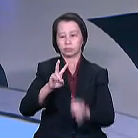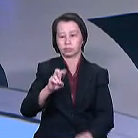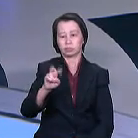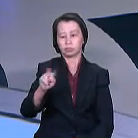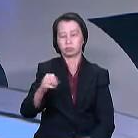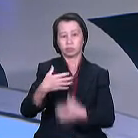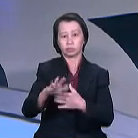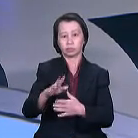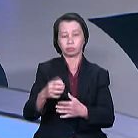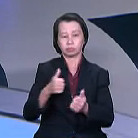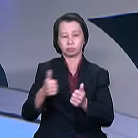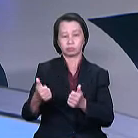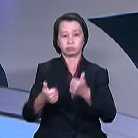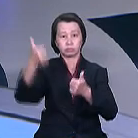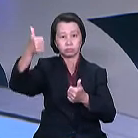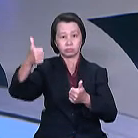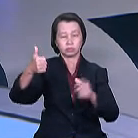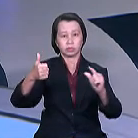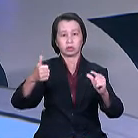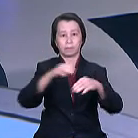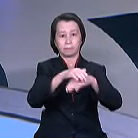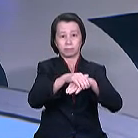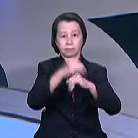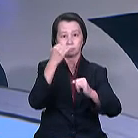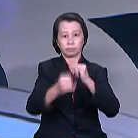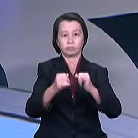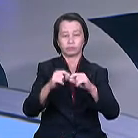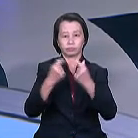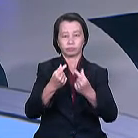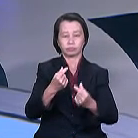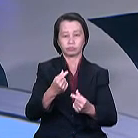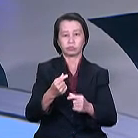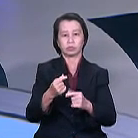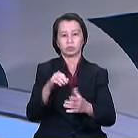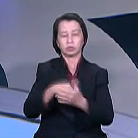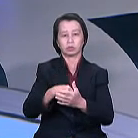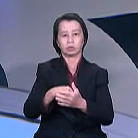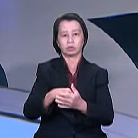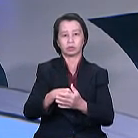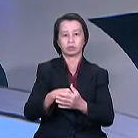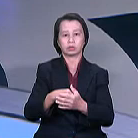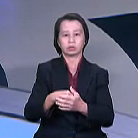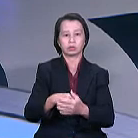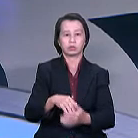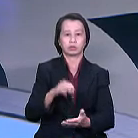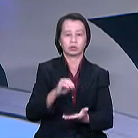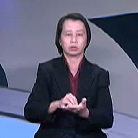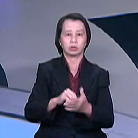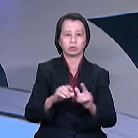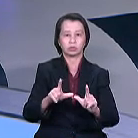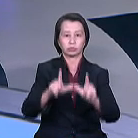2020 selepas mengatasi pasangan Great Britain dalam aksi terakhir pingat kumpulan di Plaza Sukan Musashino Forest